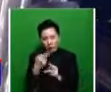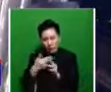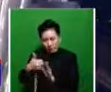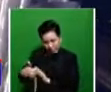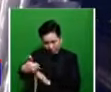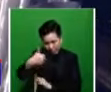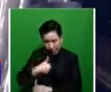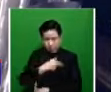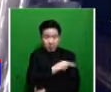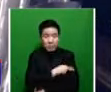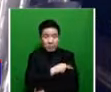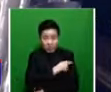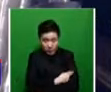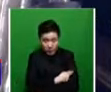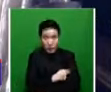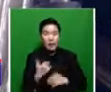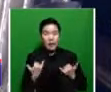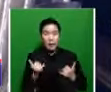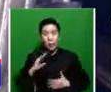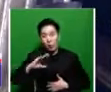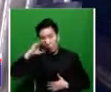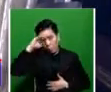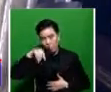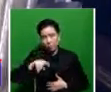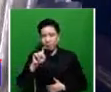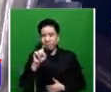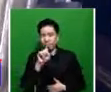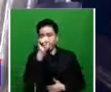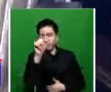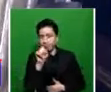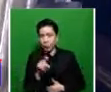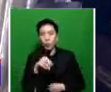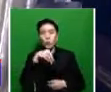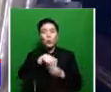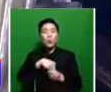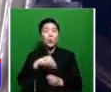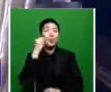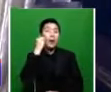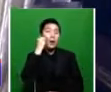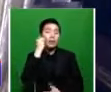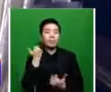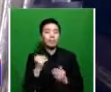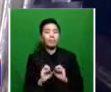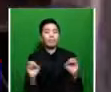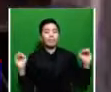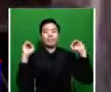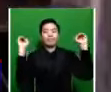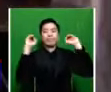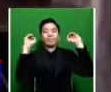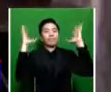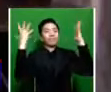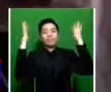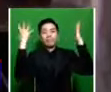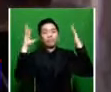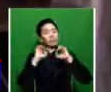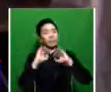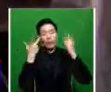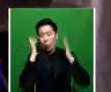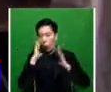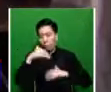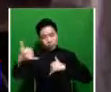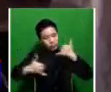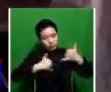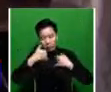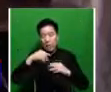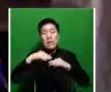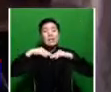าบาลณวันนี้เนี่ยผู้ป่วยที่อยู่ในข่ายสงสัยแล้วไปอยู่ที่บ้านเนี่ยต้องเรียนว่าแทบจะไม่มีแล้วครับนะครับเพราะว่าทุกคนมาหมด